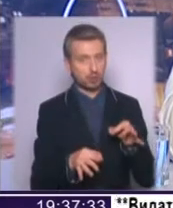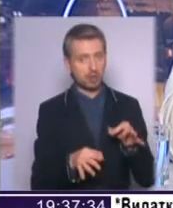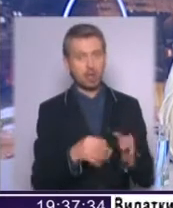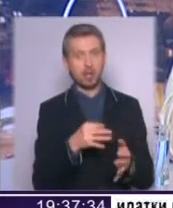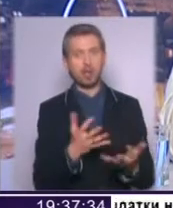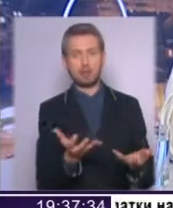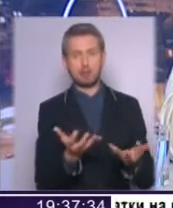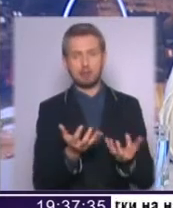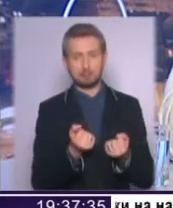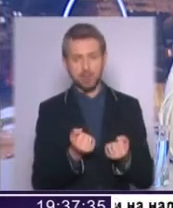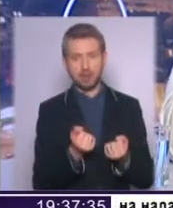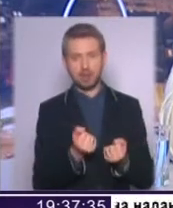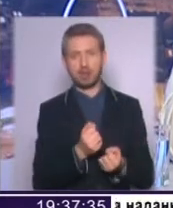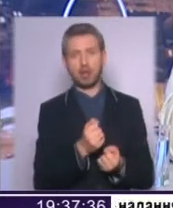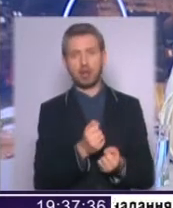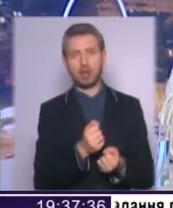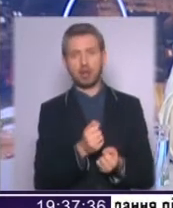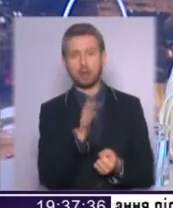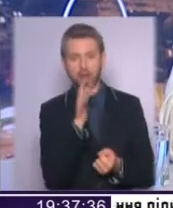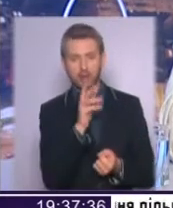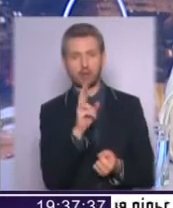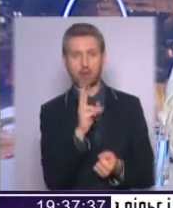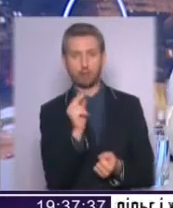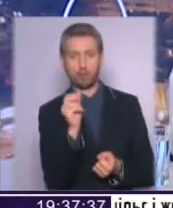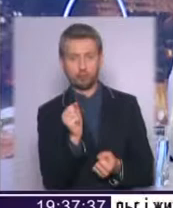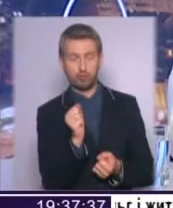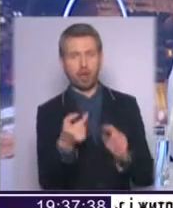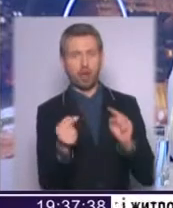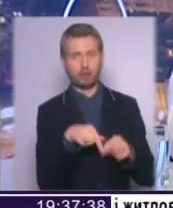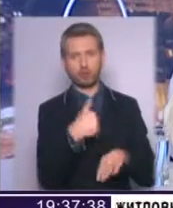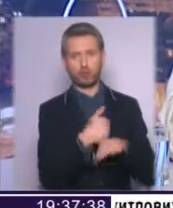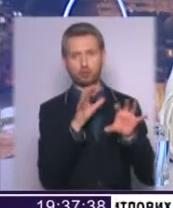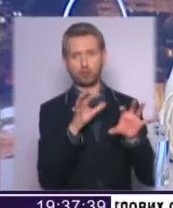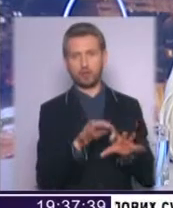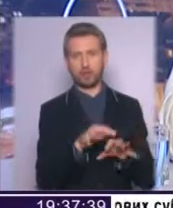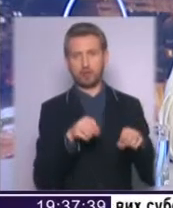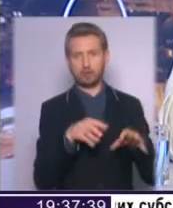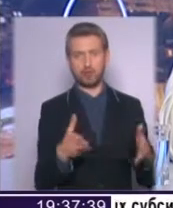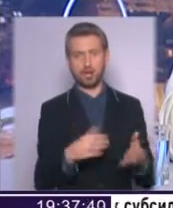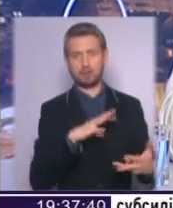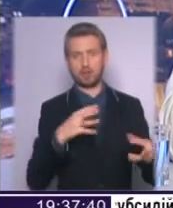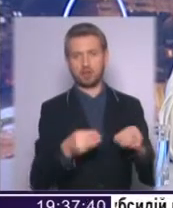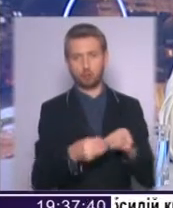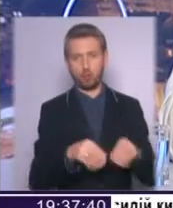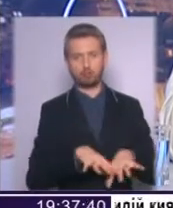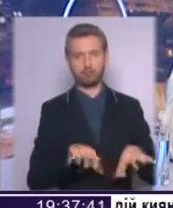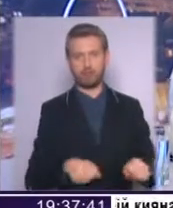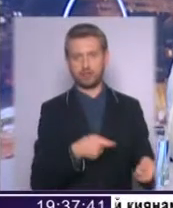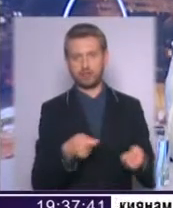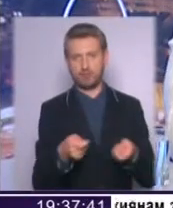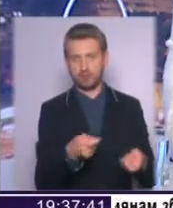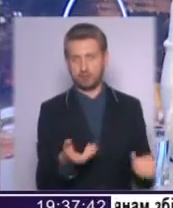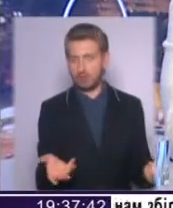приймали за Януковича антиконституційне рішення, яке призвело до узурпації влади. І вони зараз є взірцями судової системи. Це взагалі